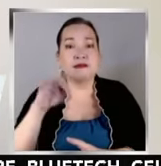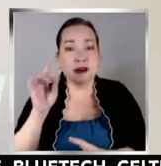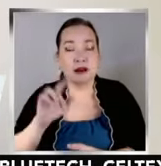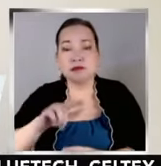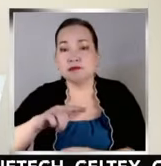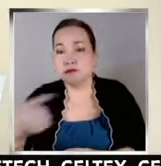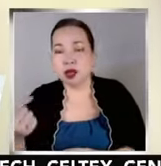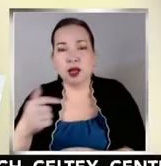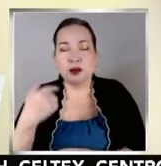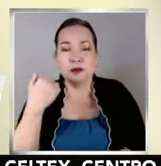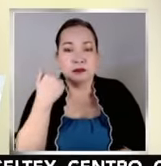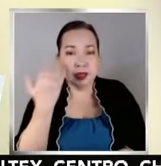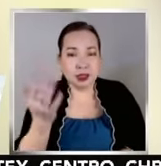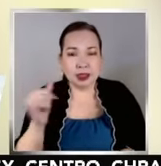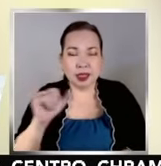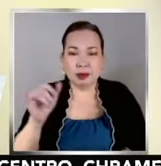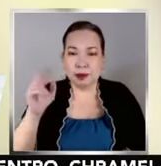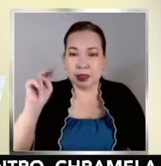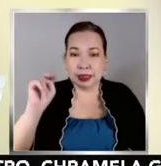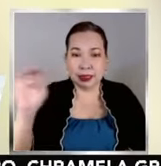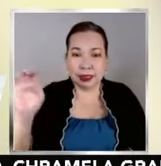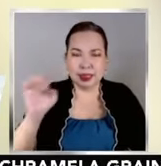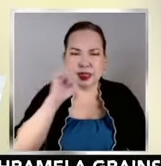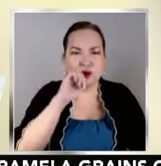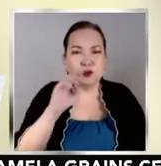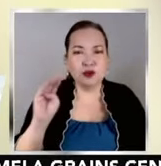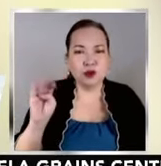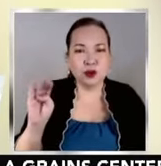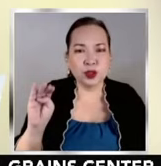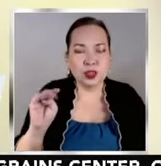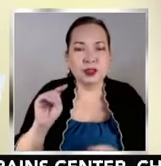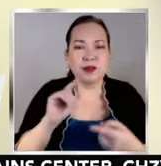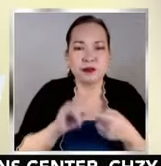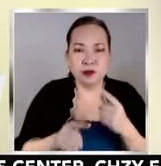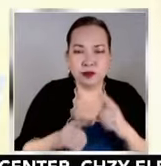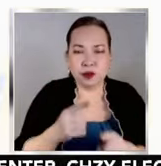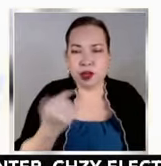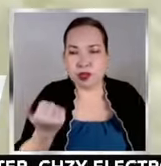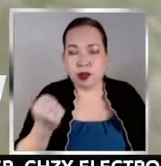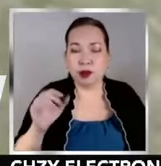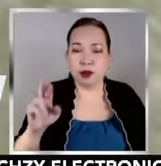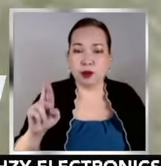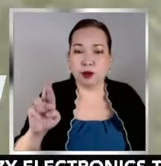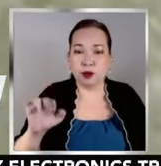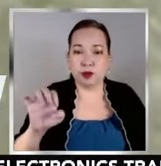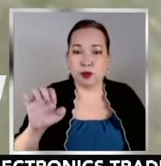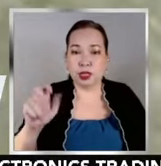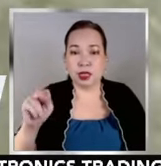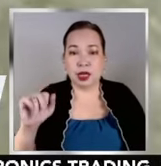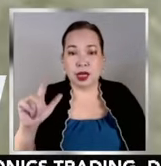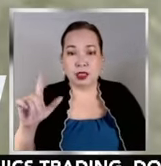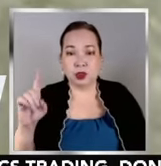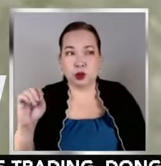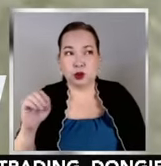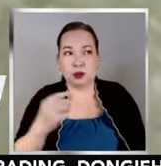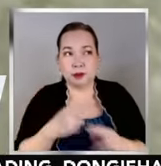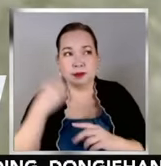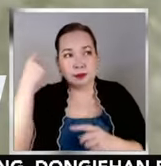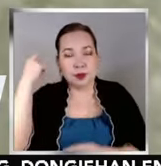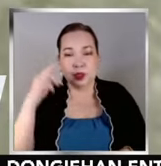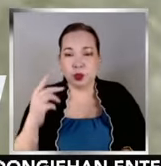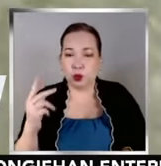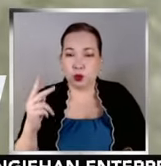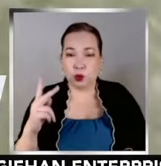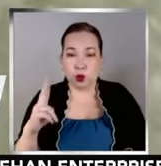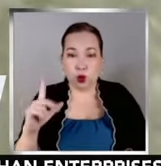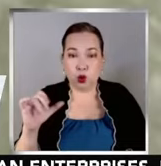Nueva Ecija ang 14 anyos na kaibigang si Reynaldo de Guzman alias Kulot. May 28 saksak, nakabalot